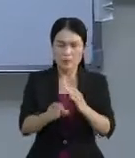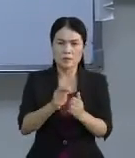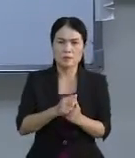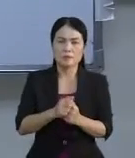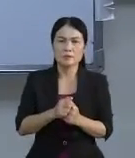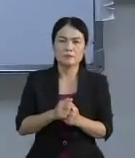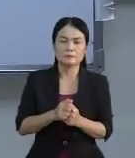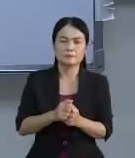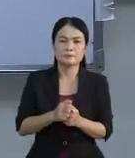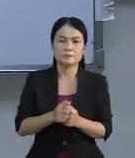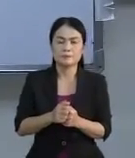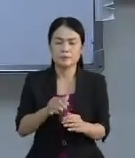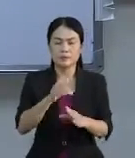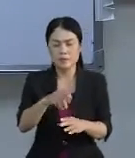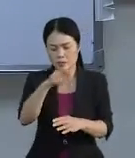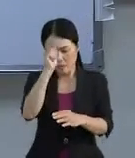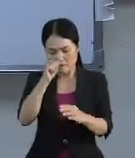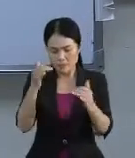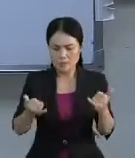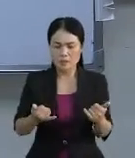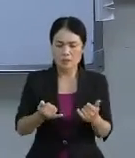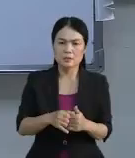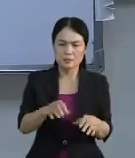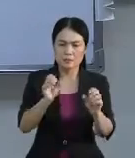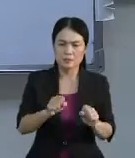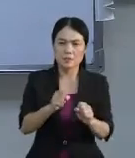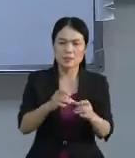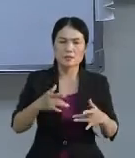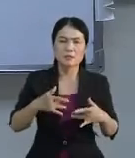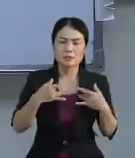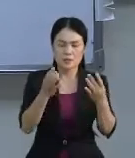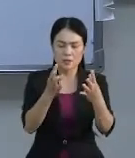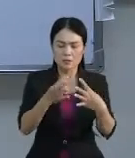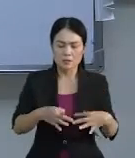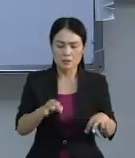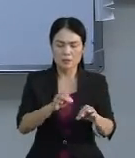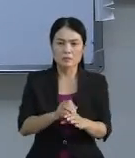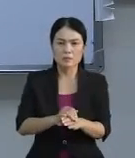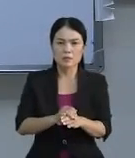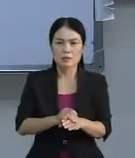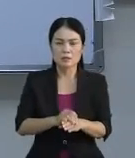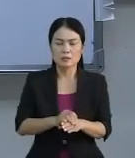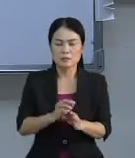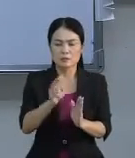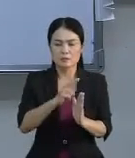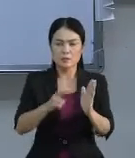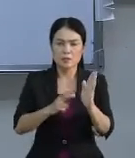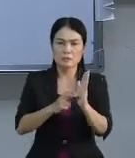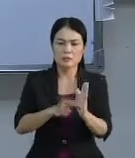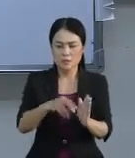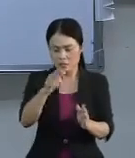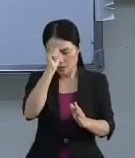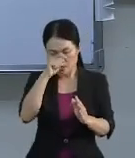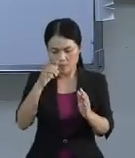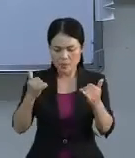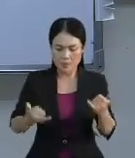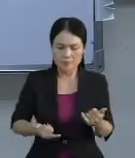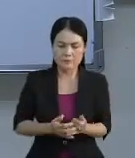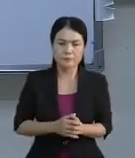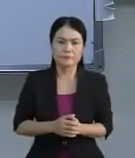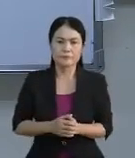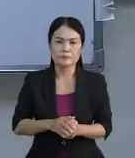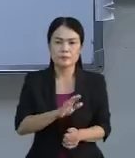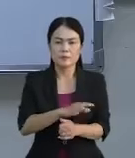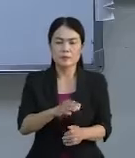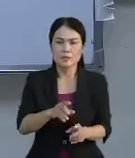นมเรื่องมวยนี่หรือก็อันที่ท้าประกาศสำคัญสำคัญในขณะอัตบัตเรื่องมวยนี่